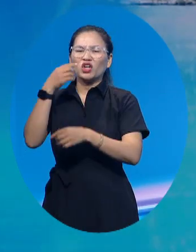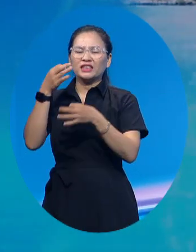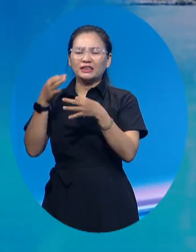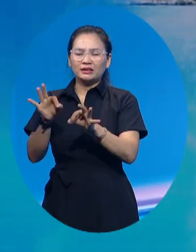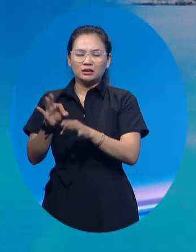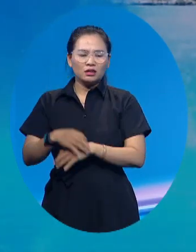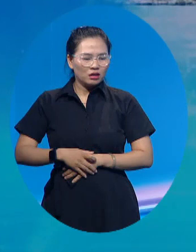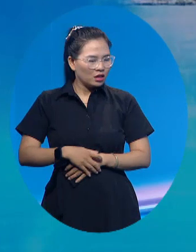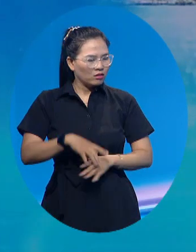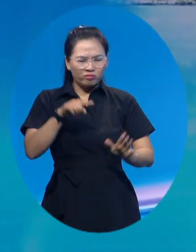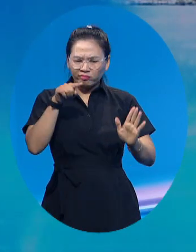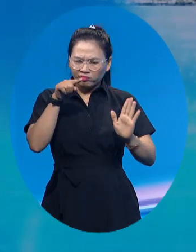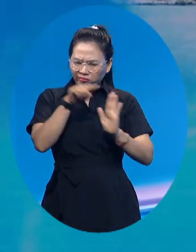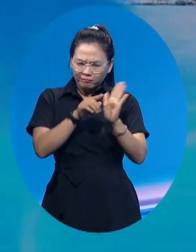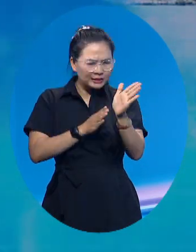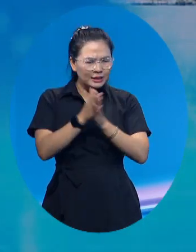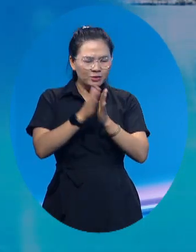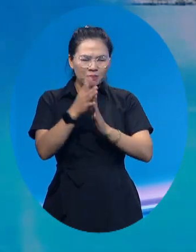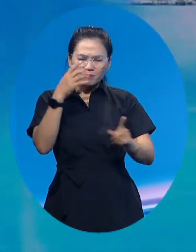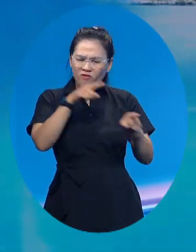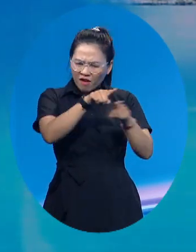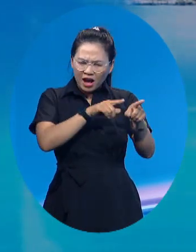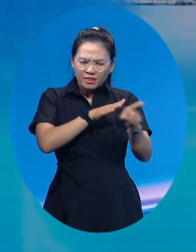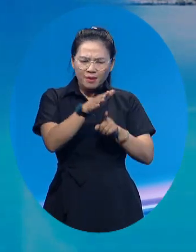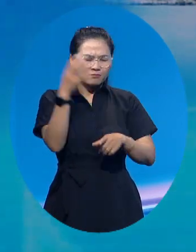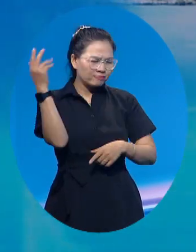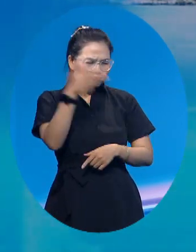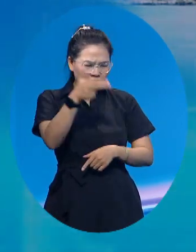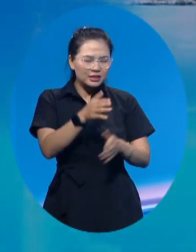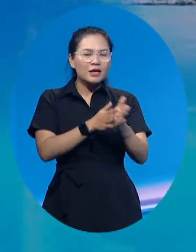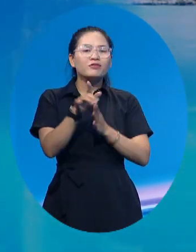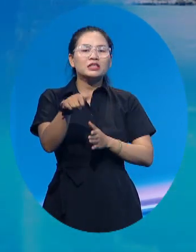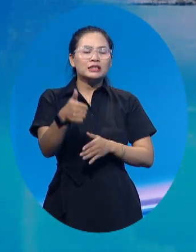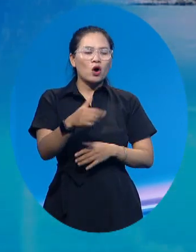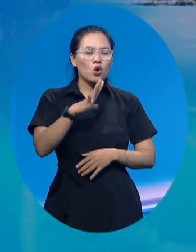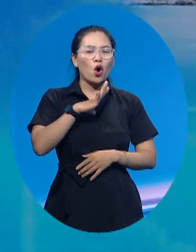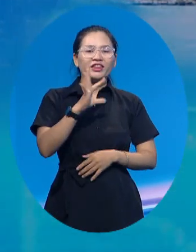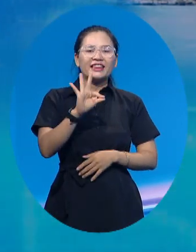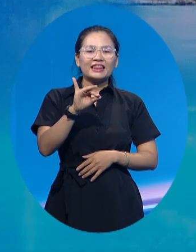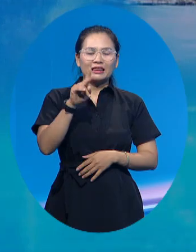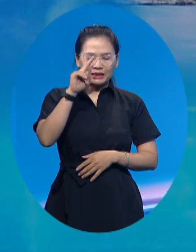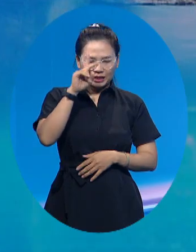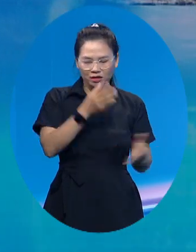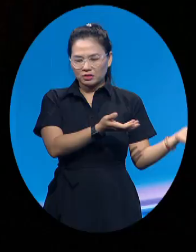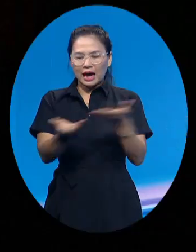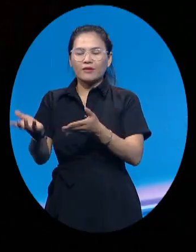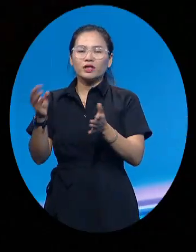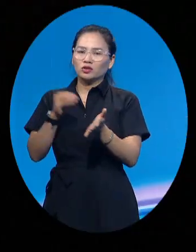có bất kỳ ngoại lệ nhân đạo nào đối với việc bao vây dải Gaza cho đến khi toàn bộ con tin được thả tự do.